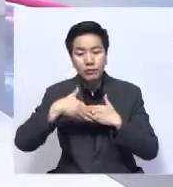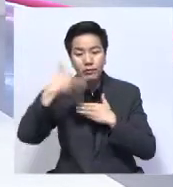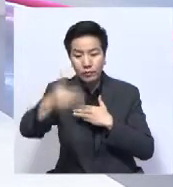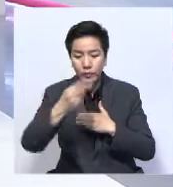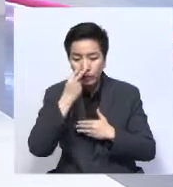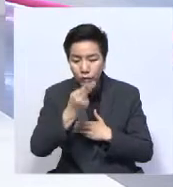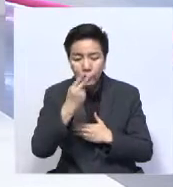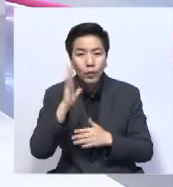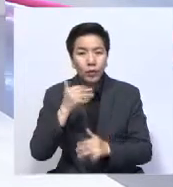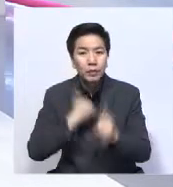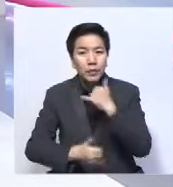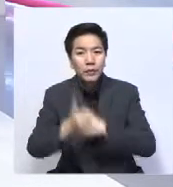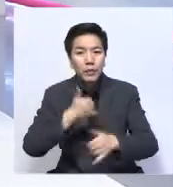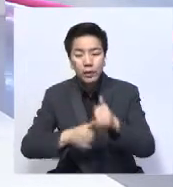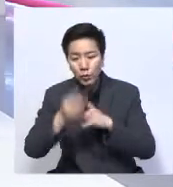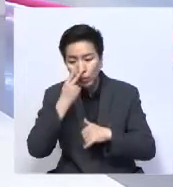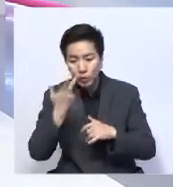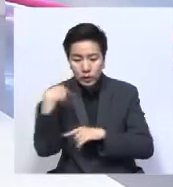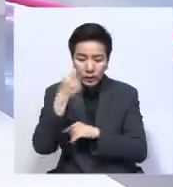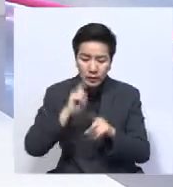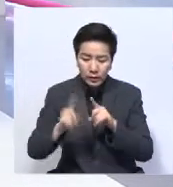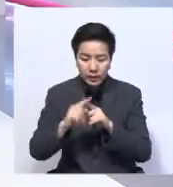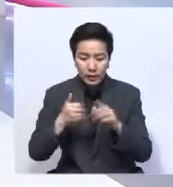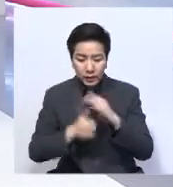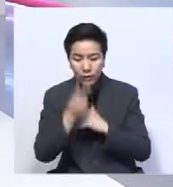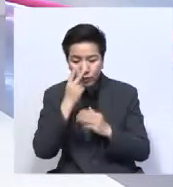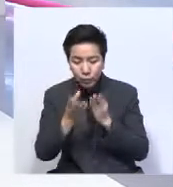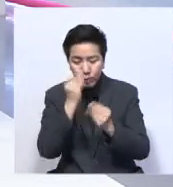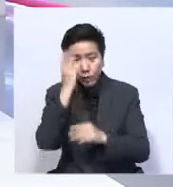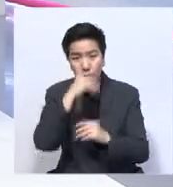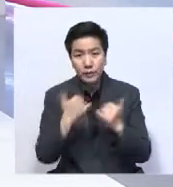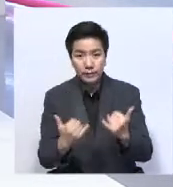จากวันนี้ไปแล้วเพื่อให้คนนักท่องเที่ยวเนี่ยแล้วก็ประชาชนทั่วไปเข้าไปชื่นชมความสวยงามกันค่ะ